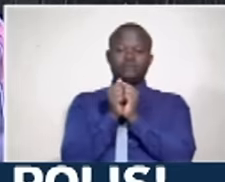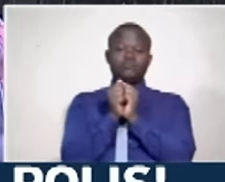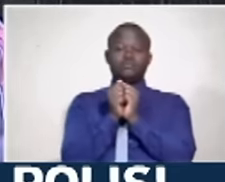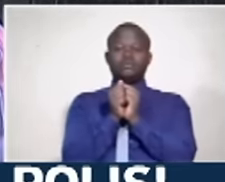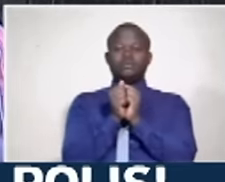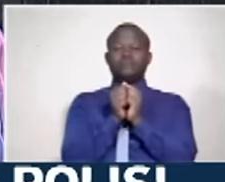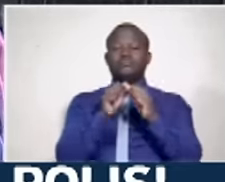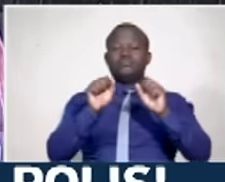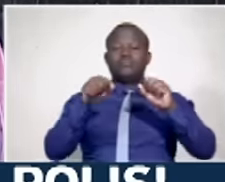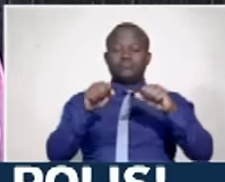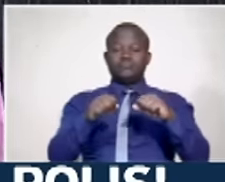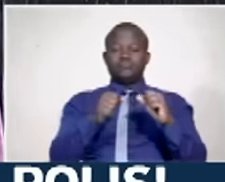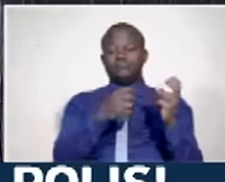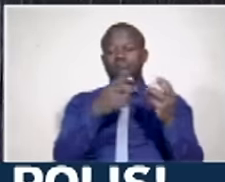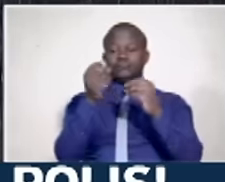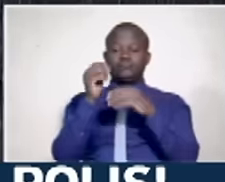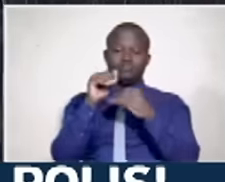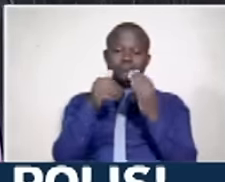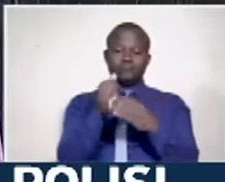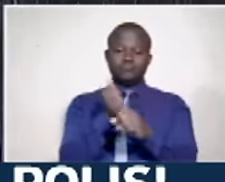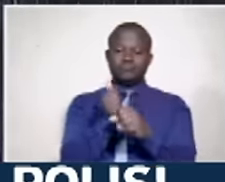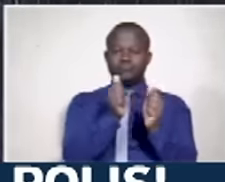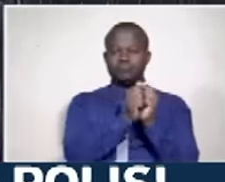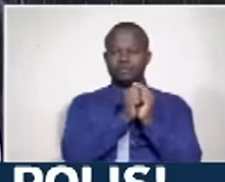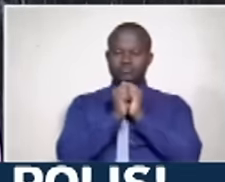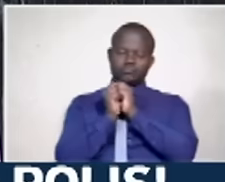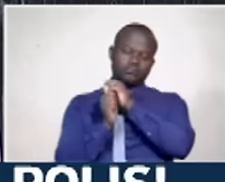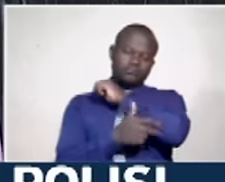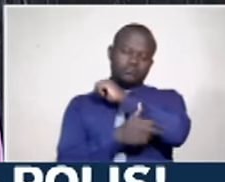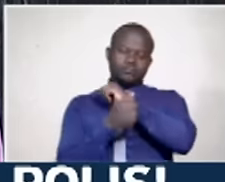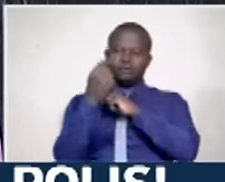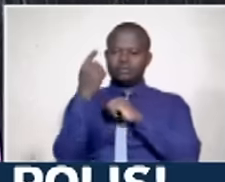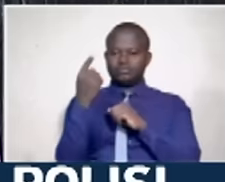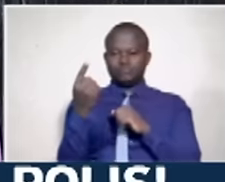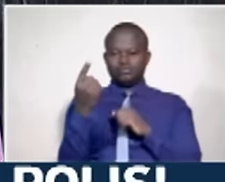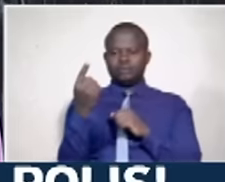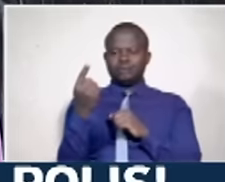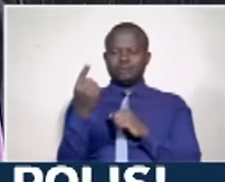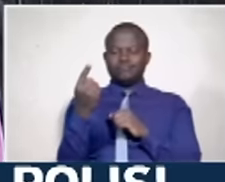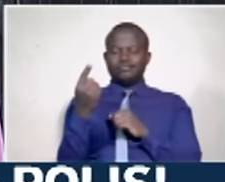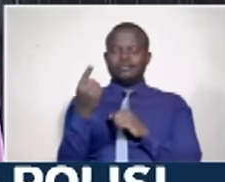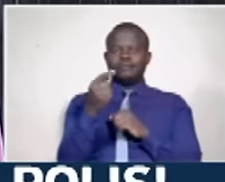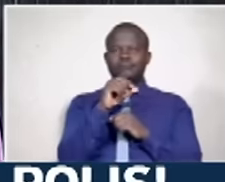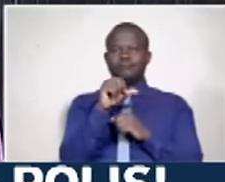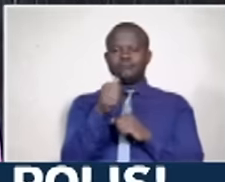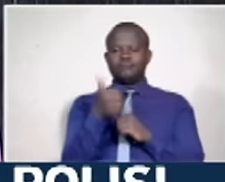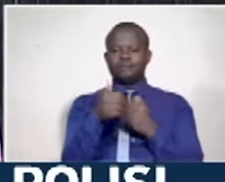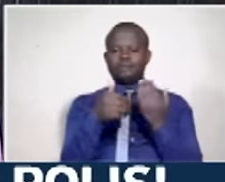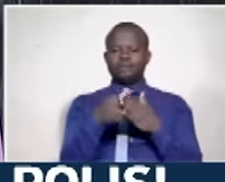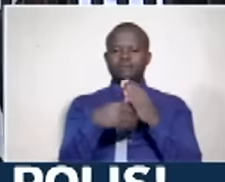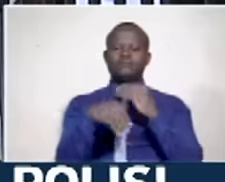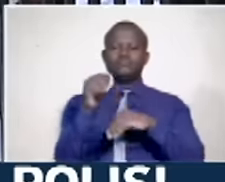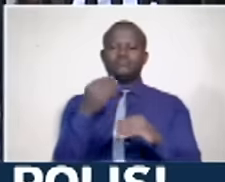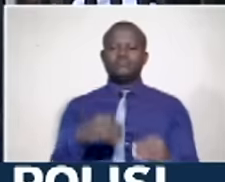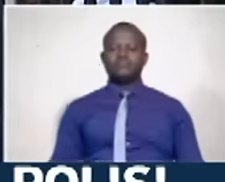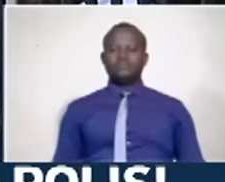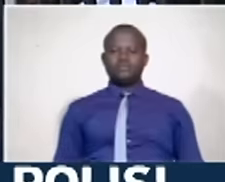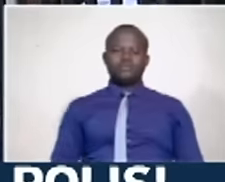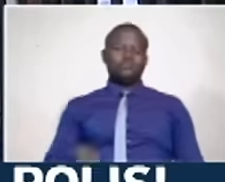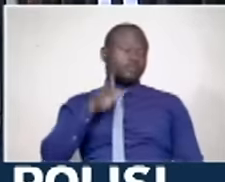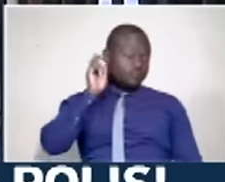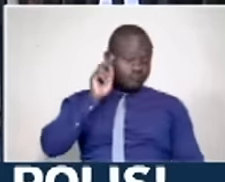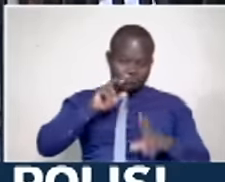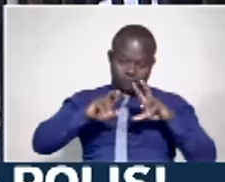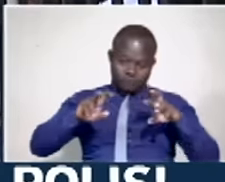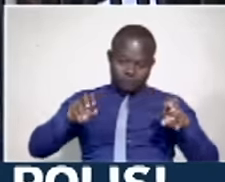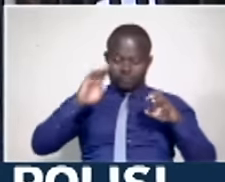hari na moto yadutwaraga uwo twakoranaga mu bujura yarumwe abandi baragurishaga. Iperereza rya polisi